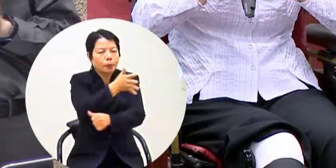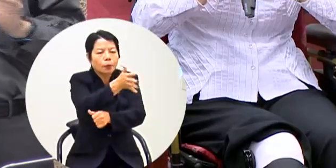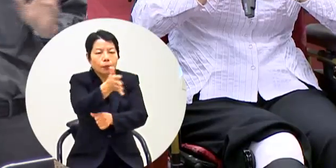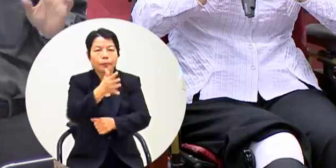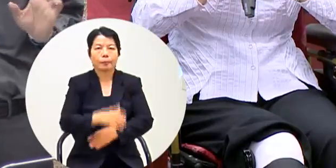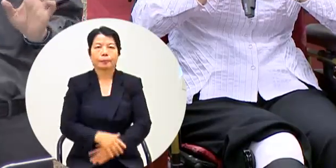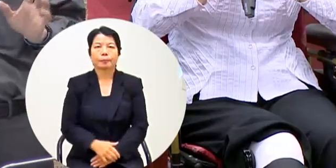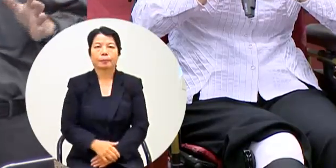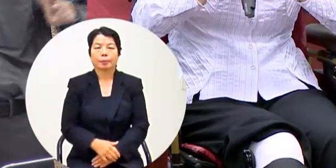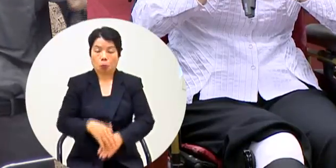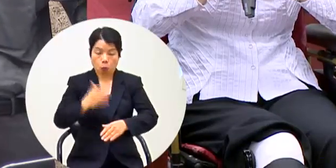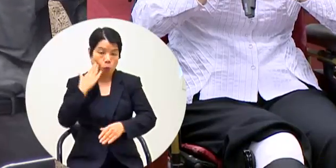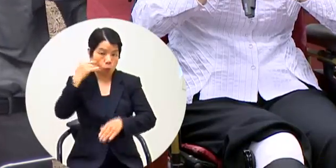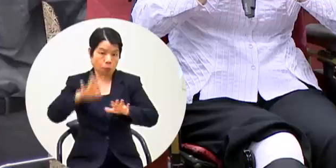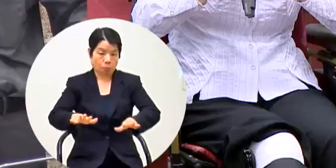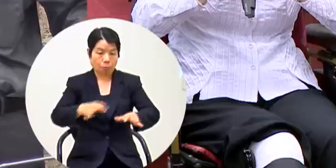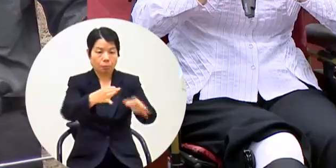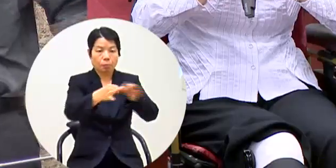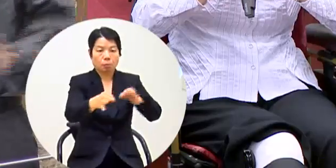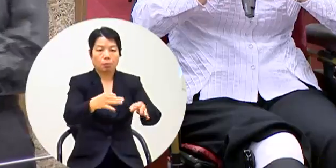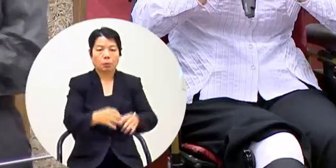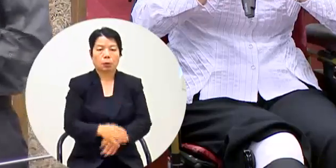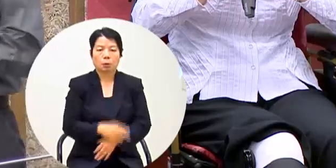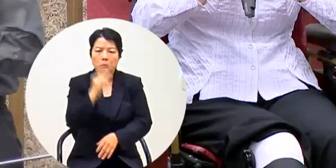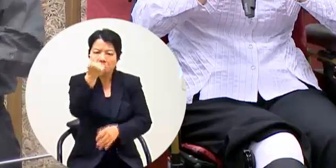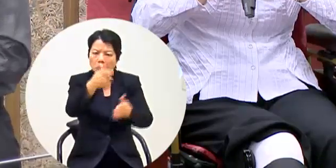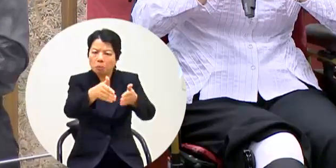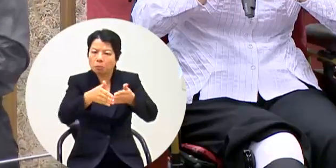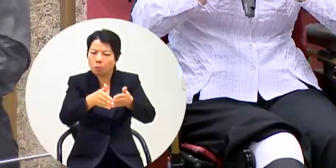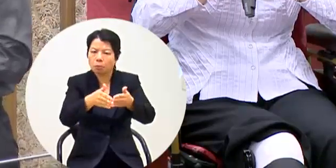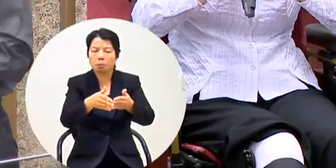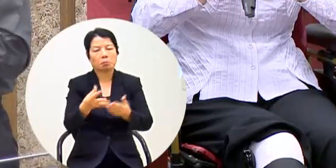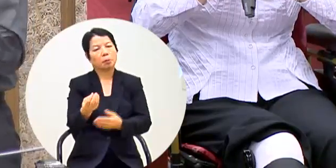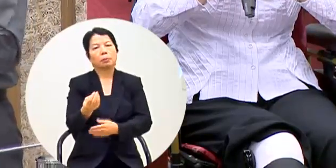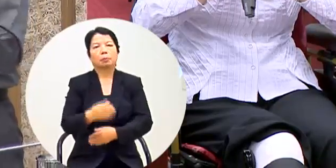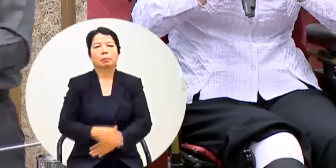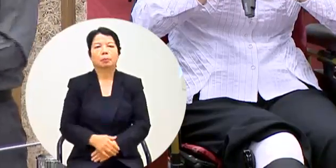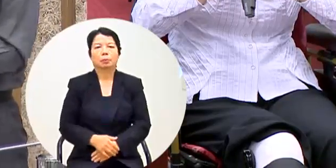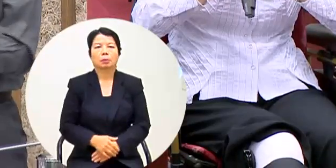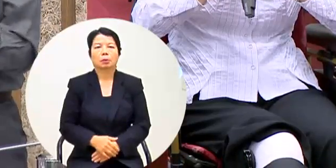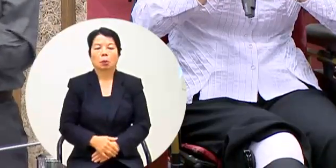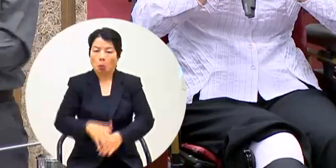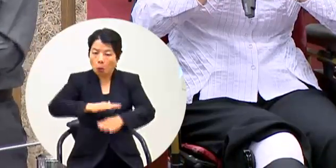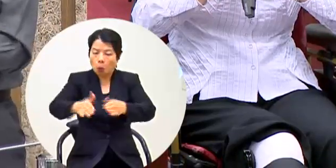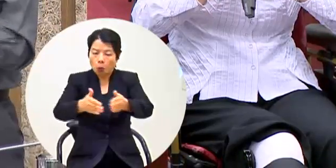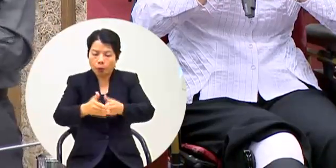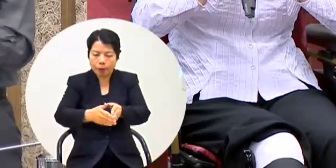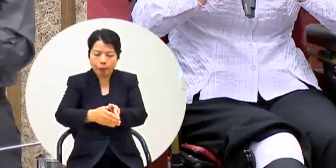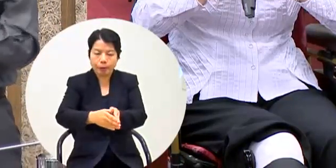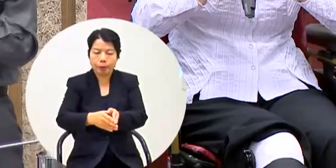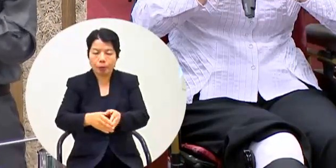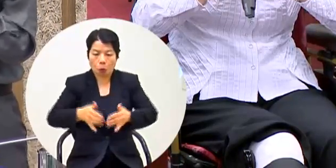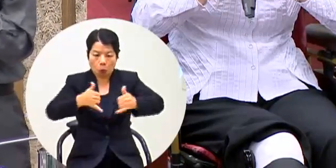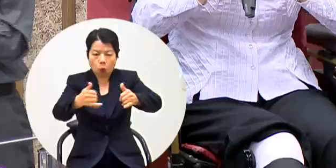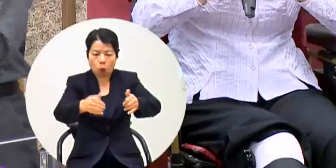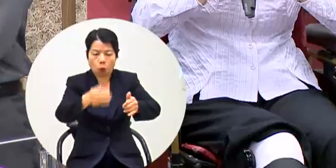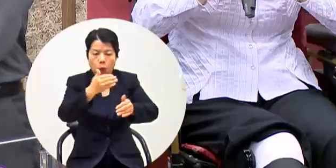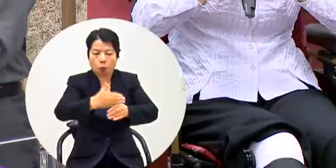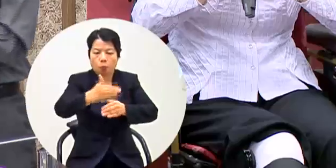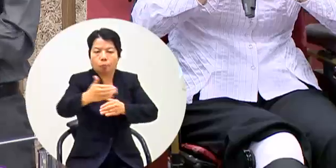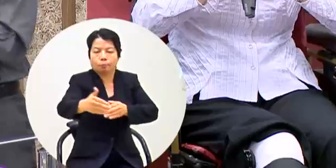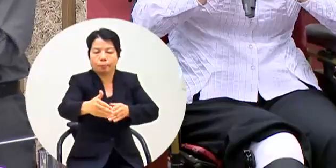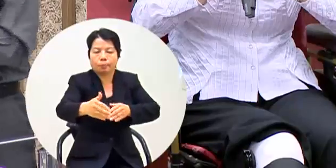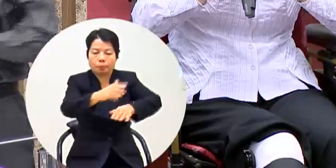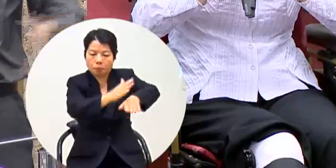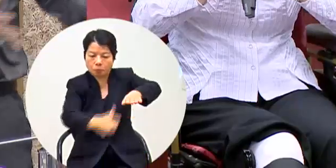家都没有特殊需求的情况下，我们会在一段距离就会设一个斜坡道。 对。 尤其是有斑马线穿越，那个是一定，中间如果也